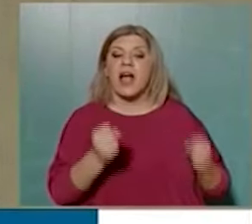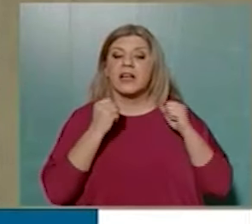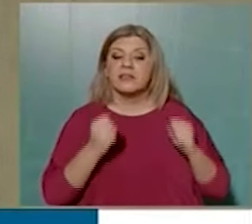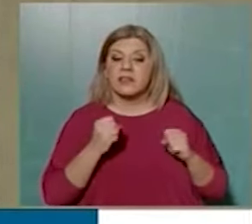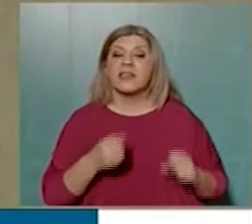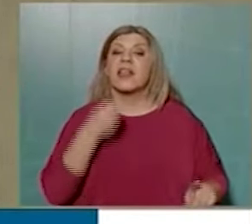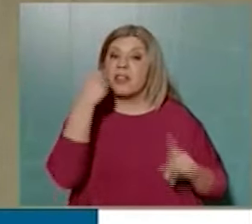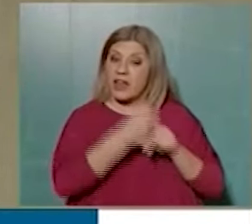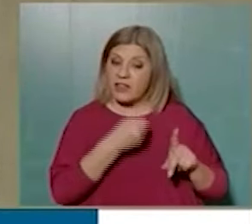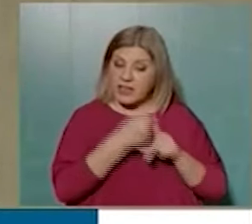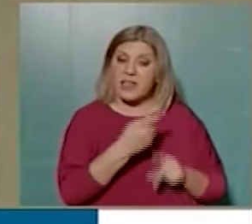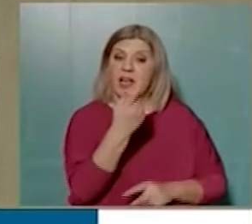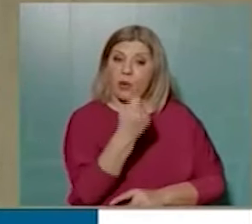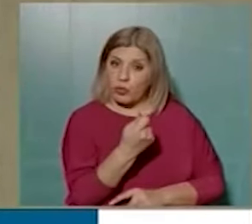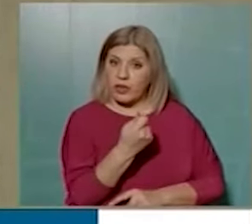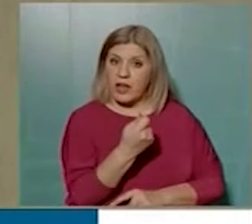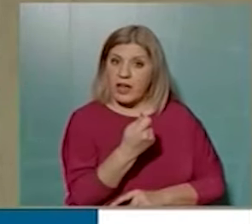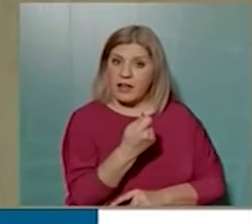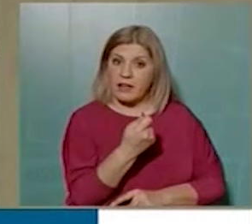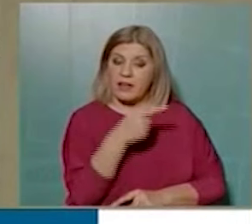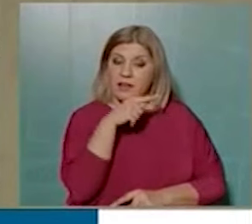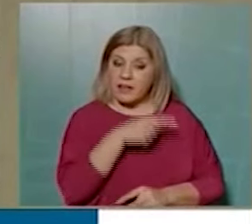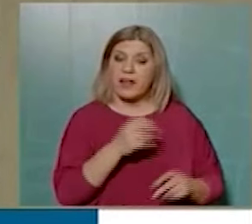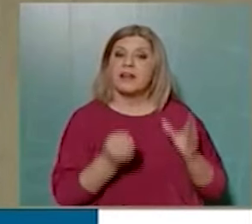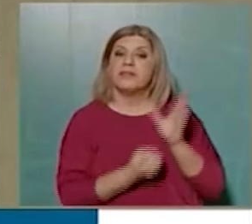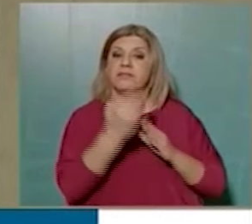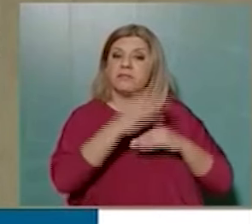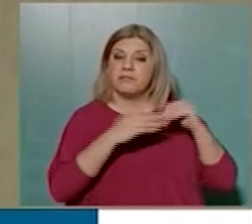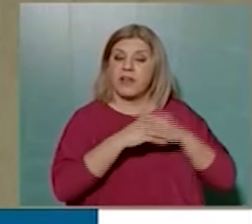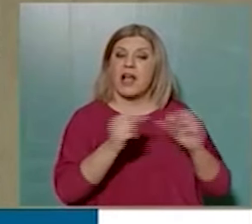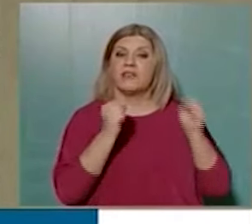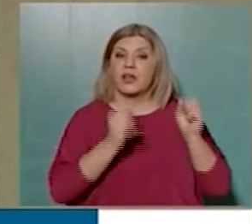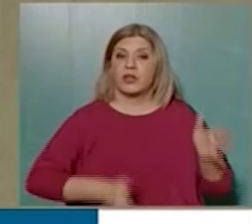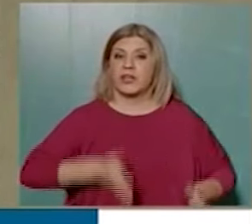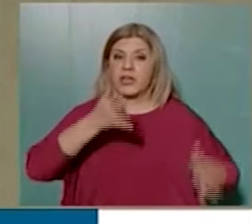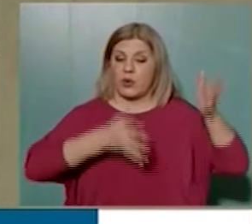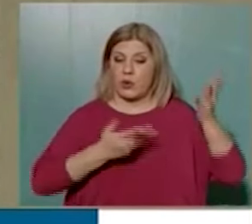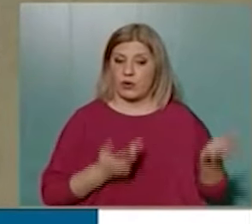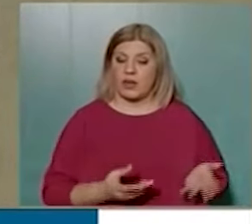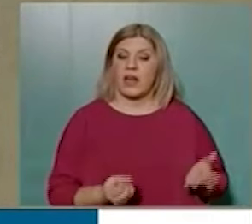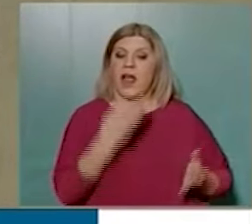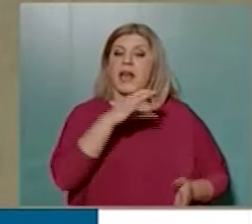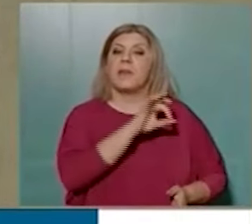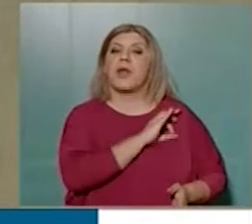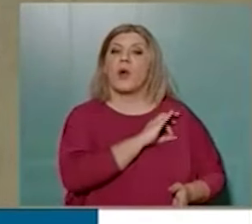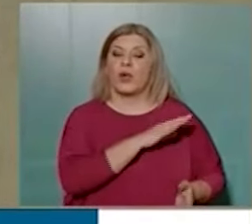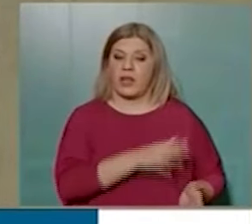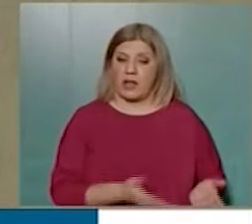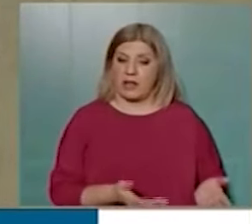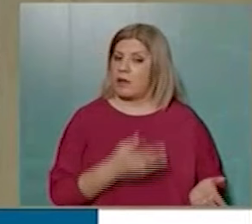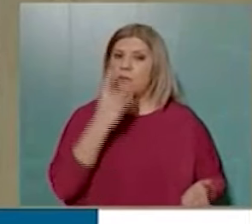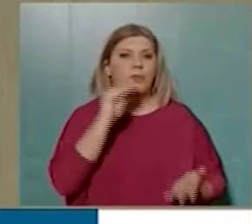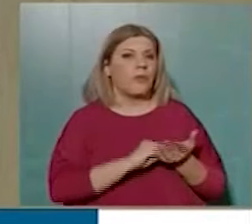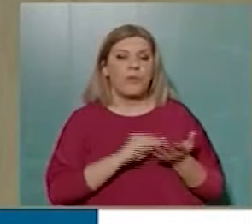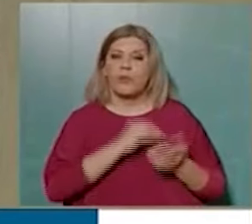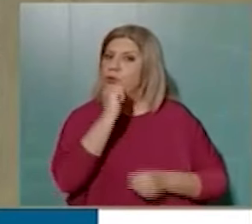ή να διεκδικείτε κονδύλια για χτίσιμο νέων σύγχρονων ασφαλών κτιρίων για νέα νηπιαγωγεία για πόσα χρόνια